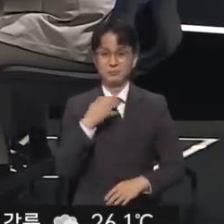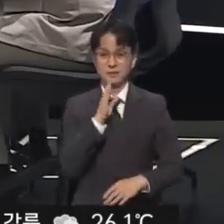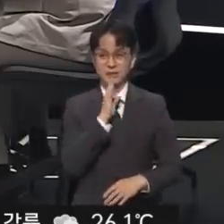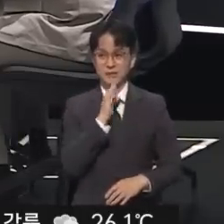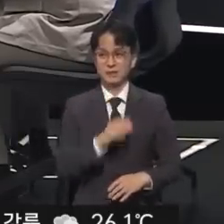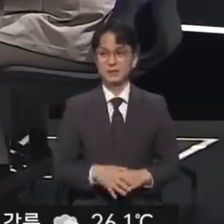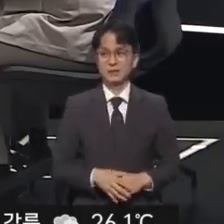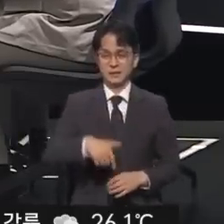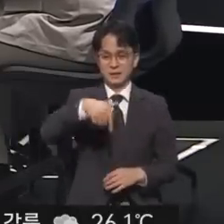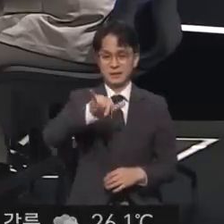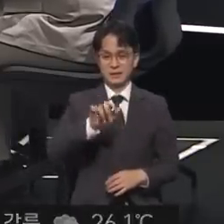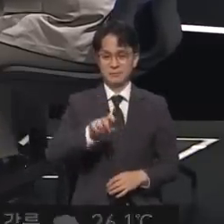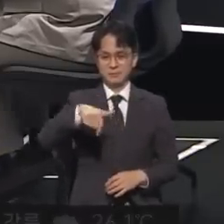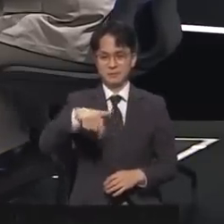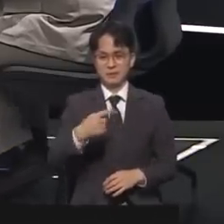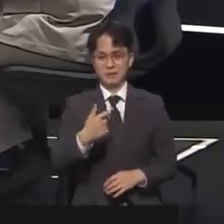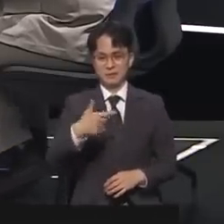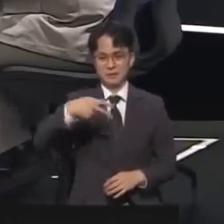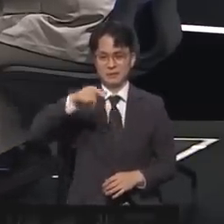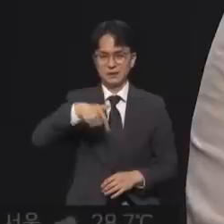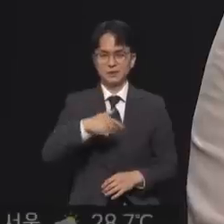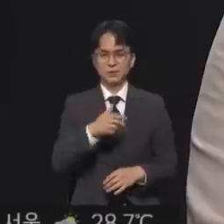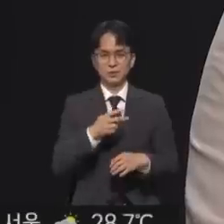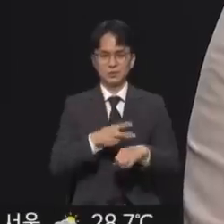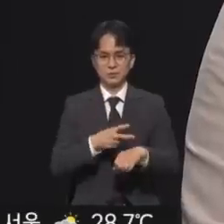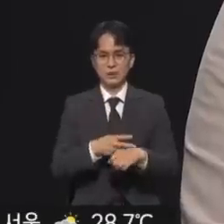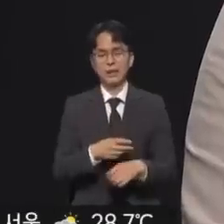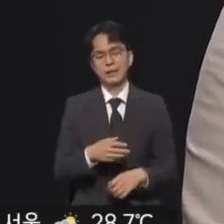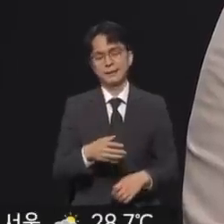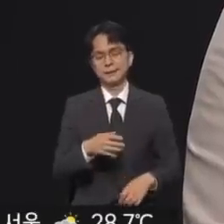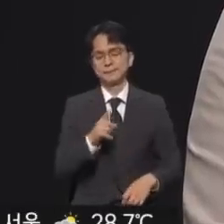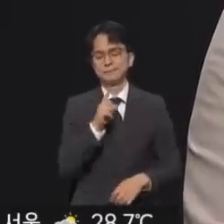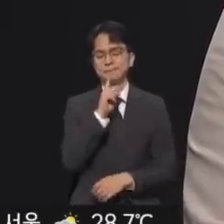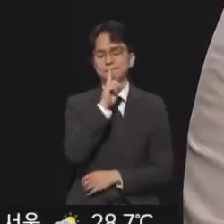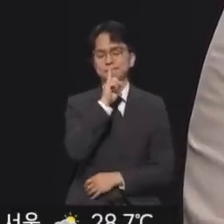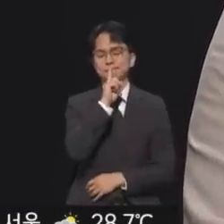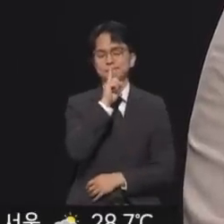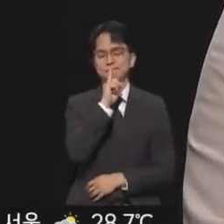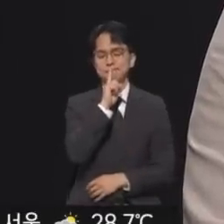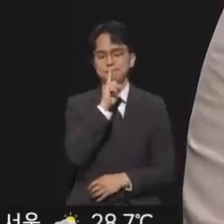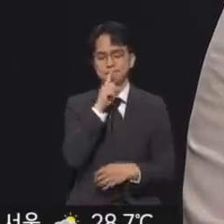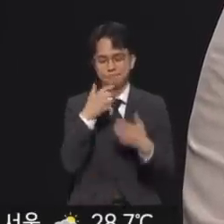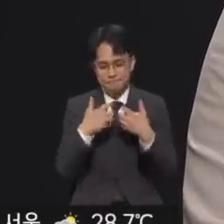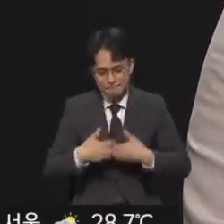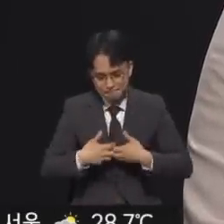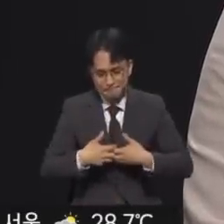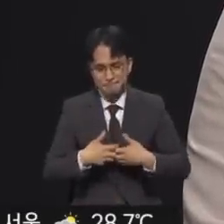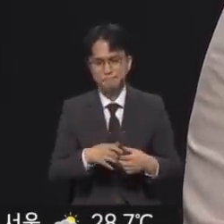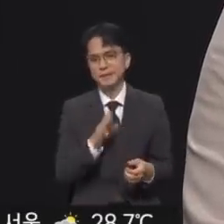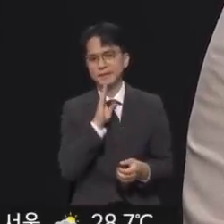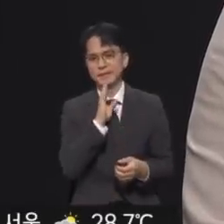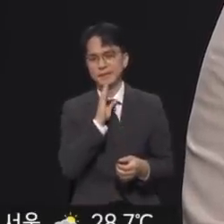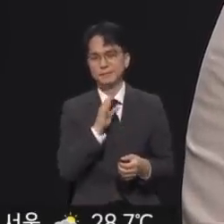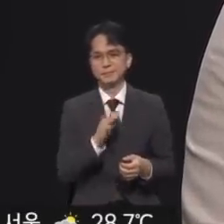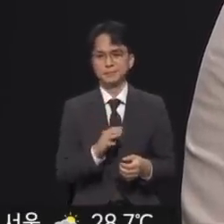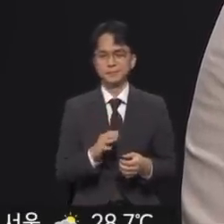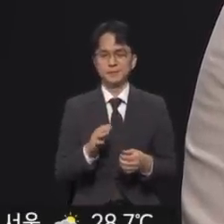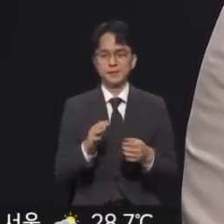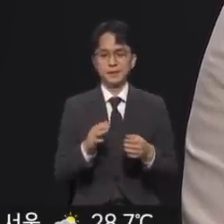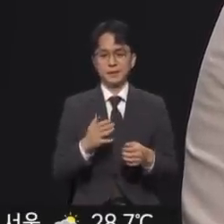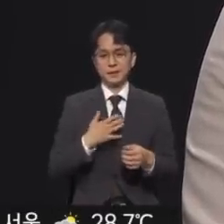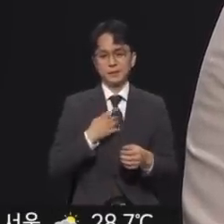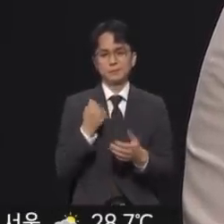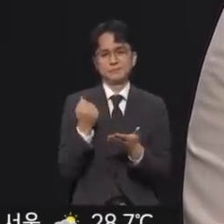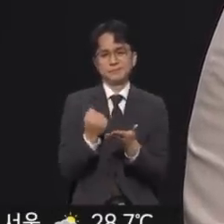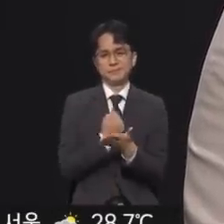설사에 나와가지고 그 저 대통령 정부 또 관련된 아이템을 남이 좀 할말이 없게 되는 상황이 계속되는데 저도